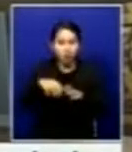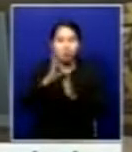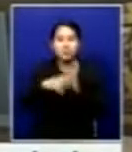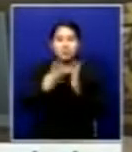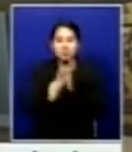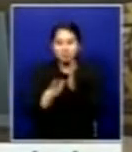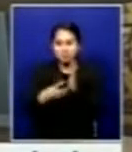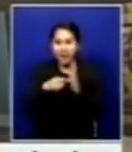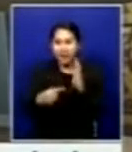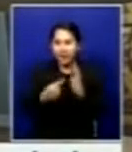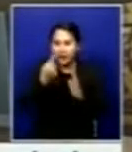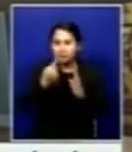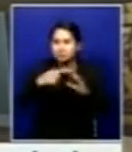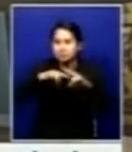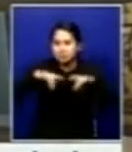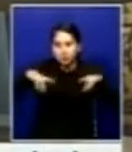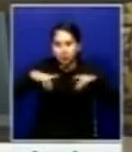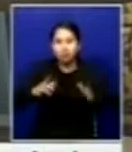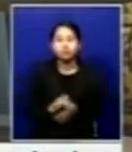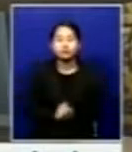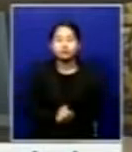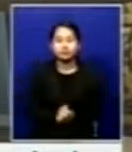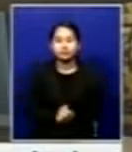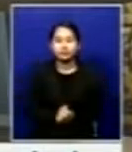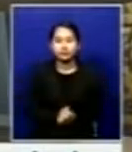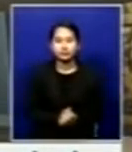ครับไม่สอดคล้องไม่เหมาะสม